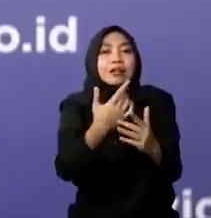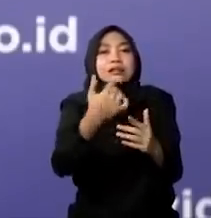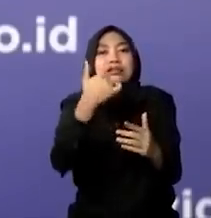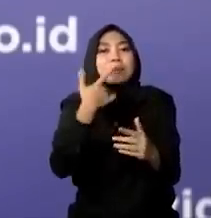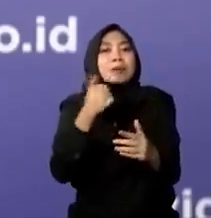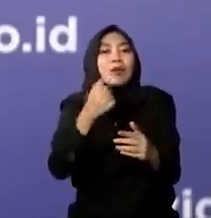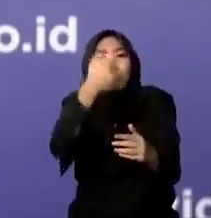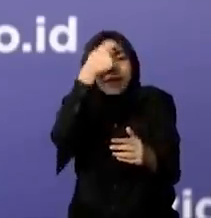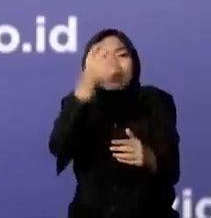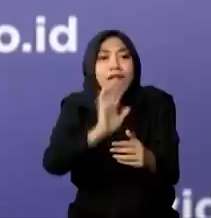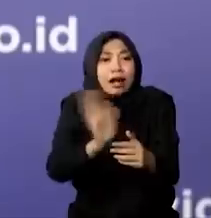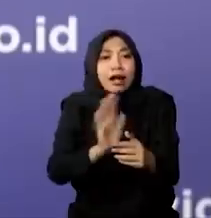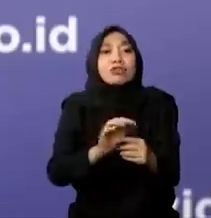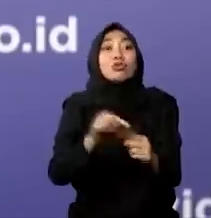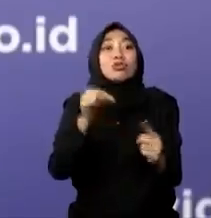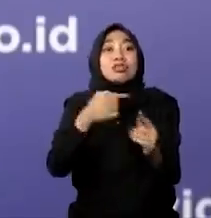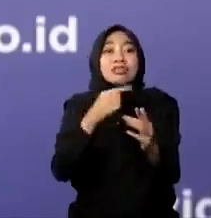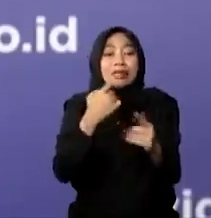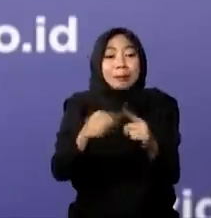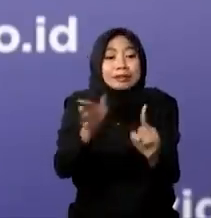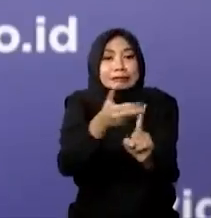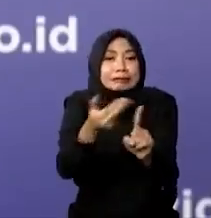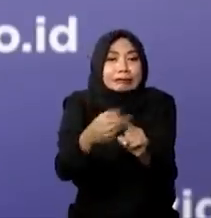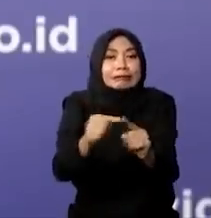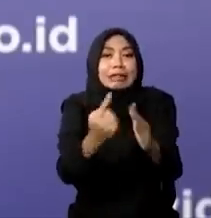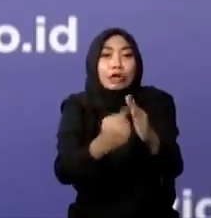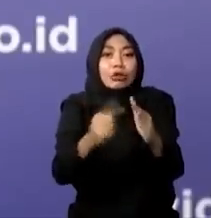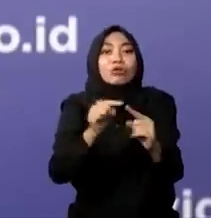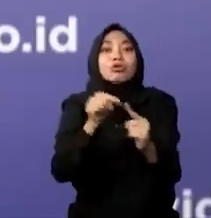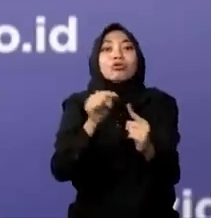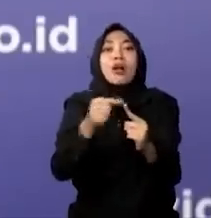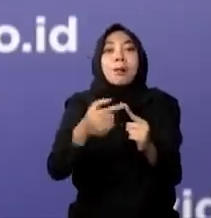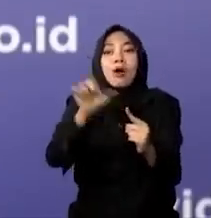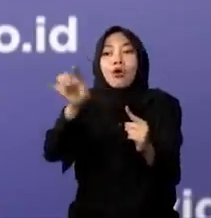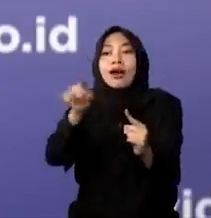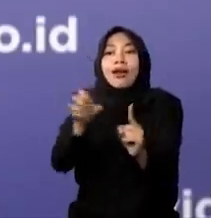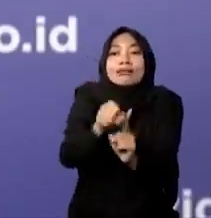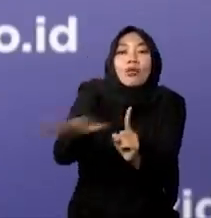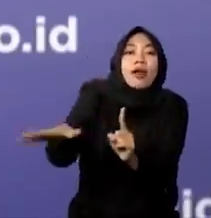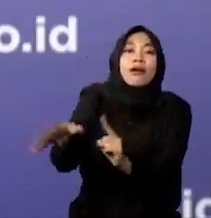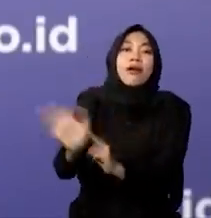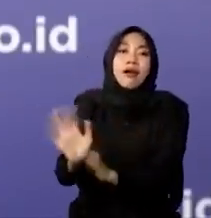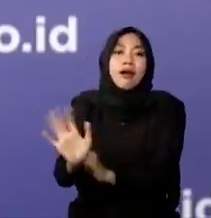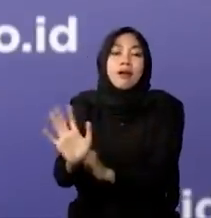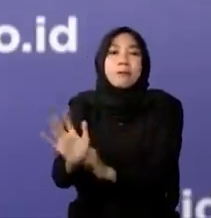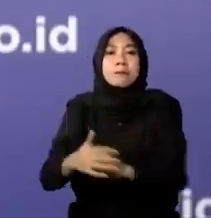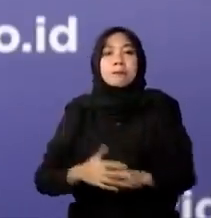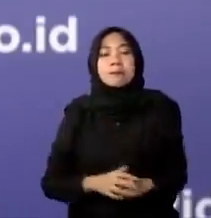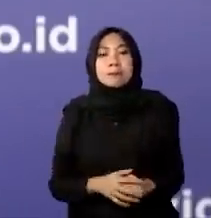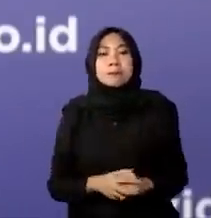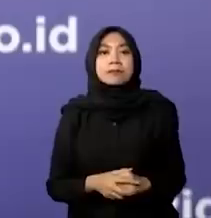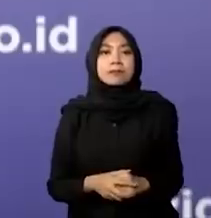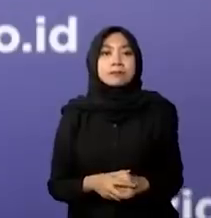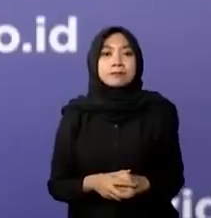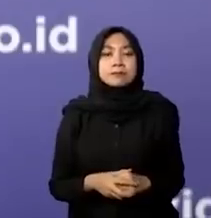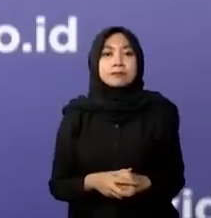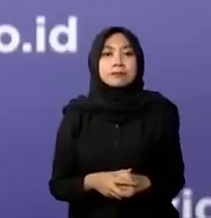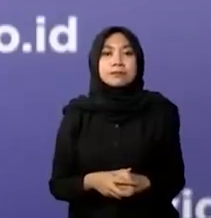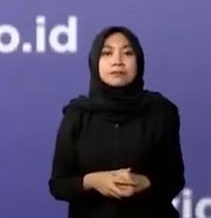sumber penularan bagi orang lain dalam beberapa hari ini kita mendengar